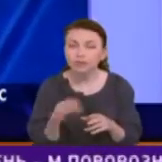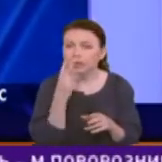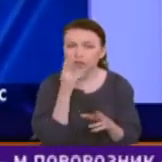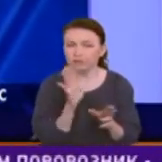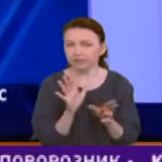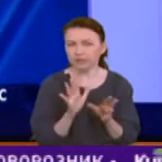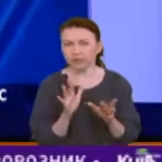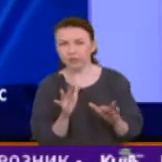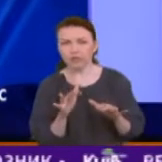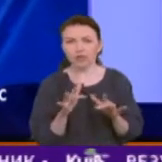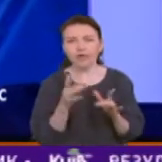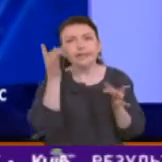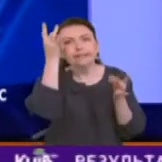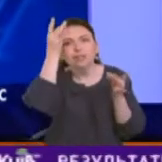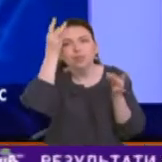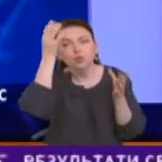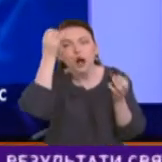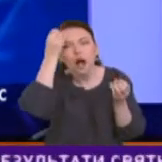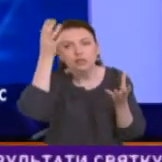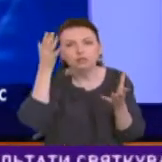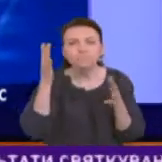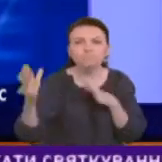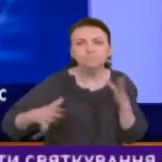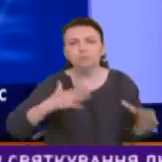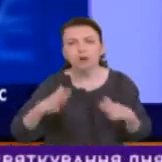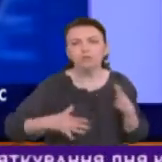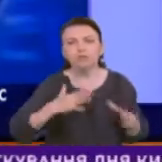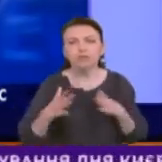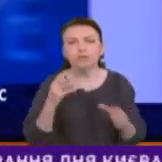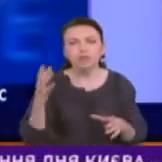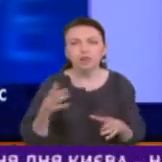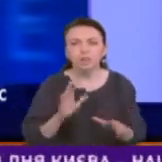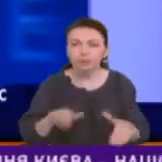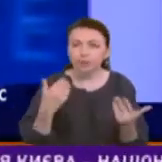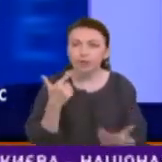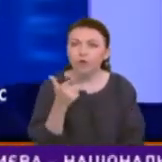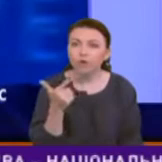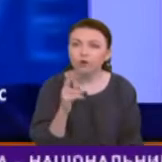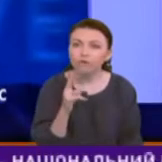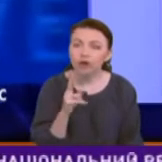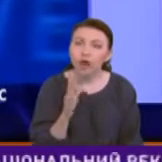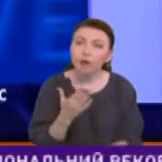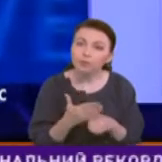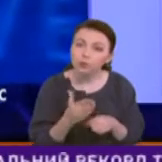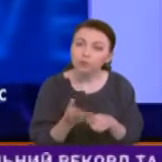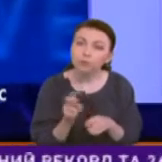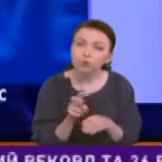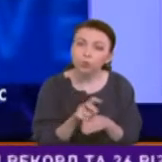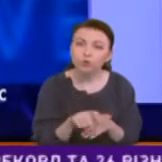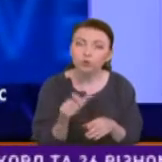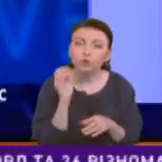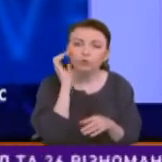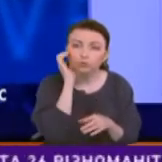звикла до таких, знаєте, інтелектуальних вправ, які пропонувалися Георгієм Коваленко. А потихеньку приходять люди,